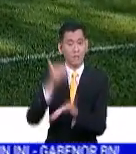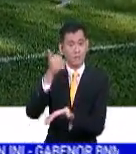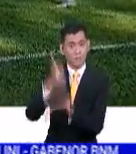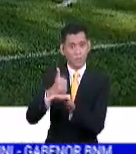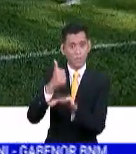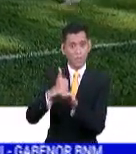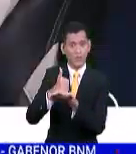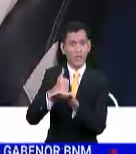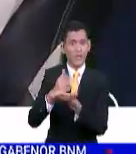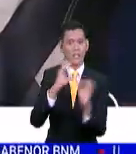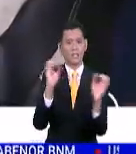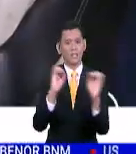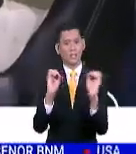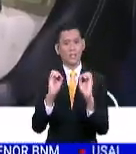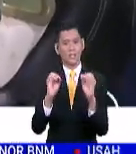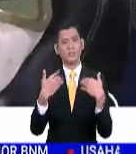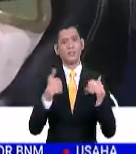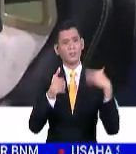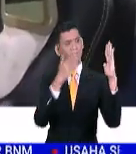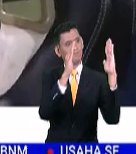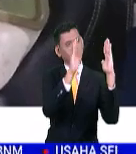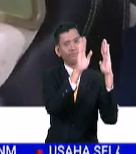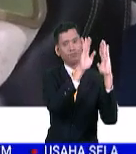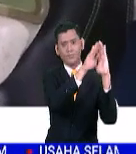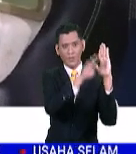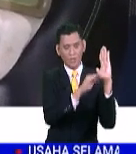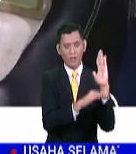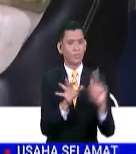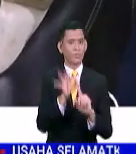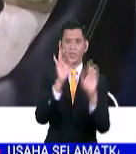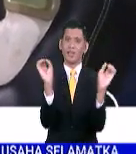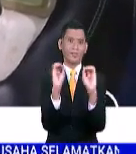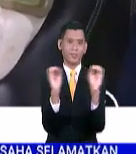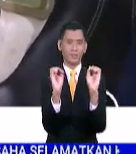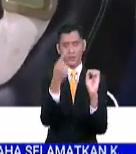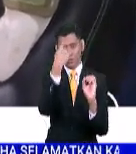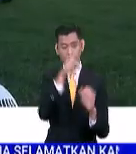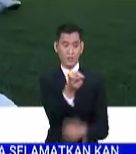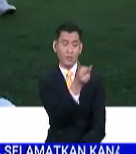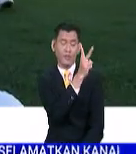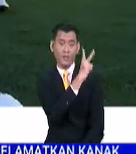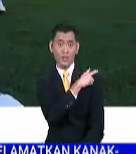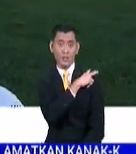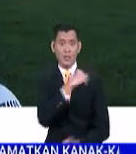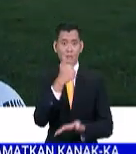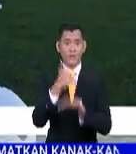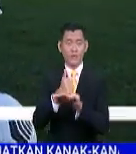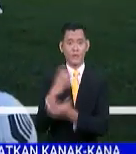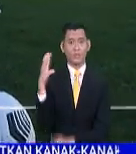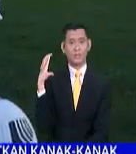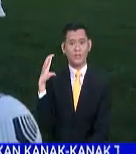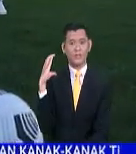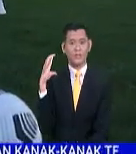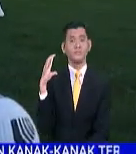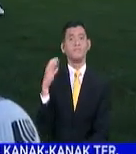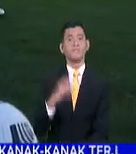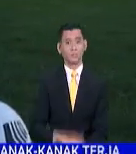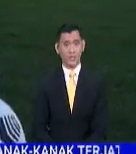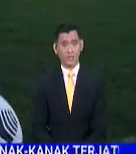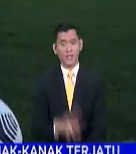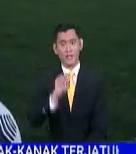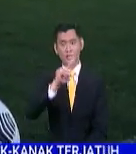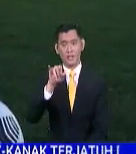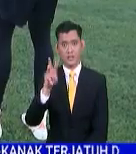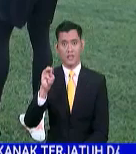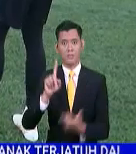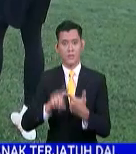tidak meletakkan sebarang kriteria khusus bagi jawatan berkenaan. Difahamkan penolong ketua jurulatih Selangor FC Muhammad Nizam Jamil dan